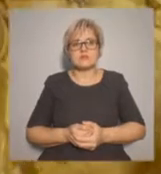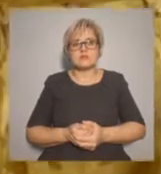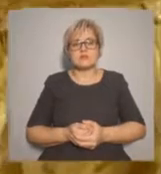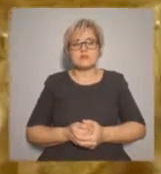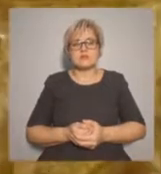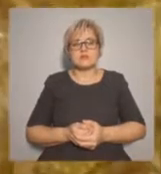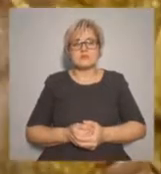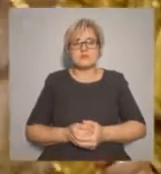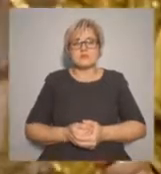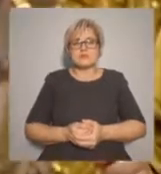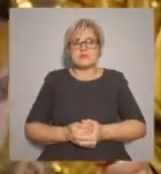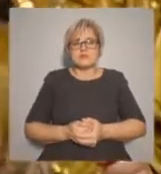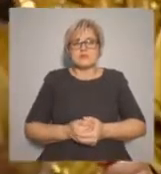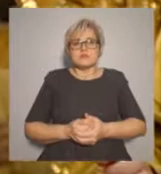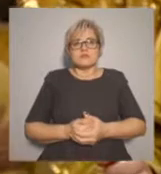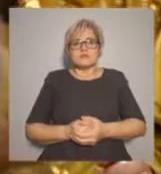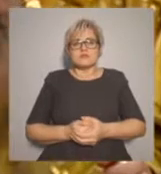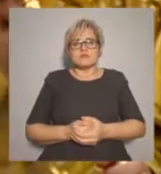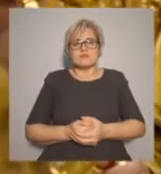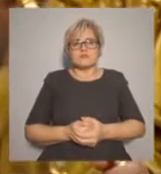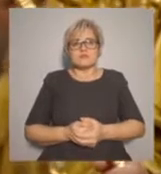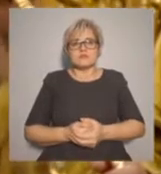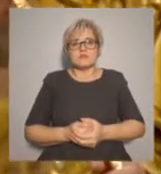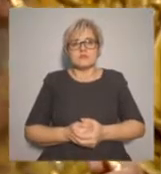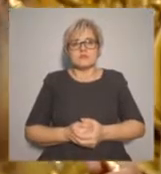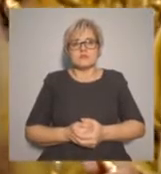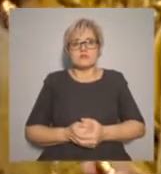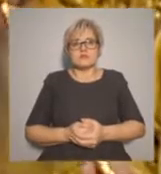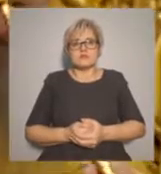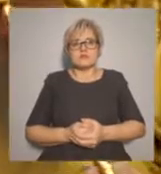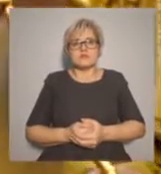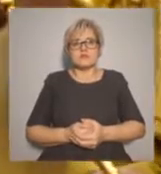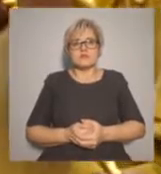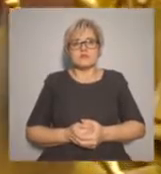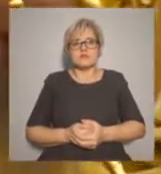чин да поминет Господь Бог во Царствии Своем